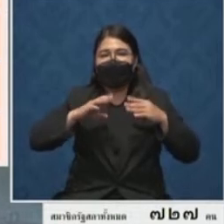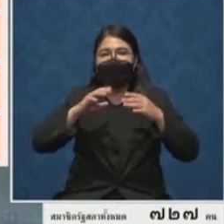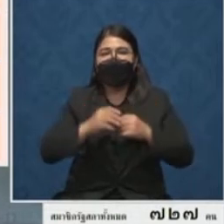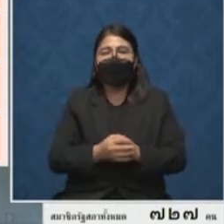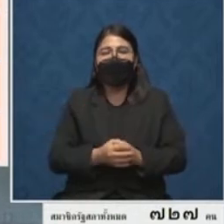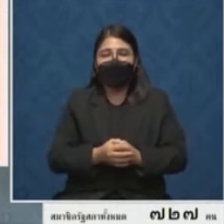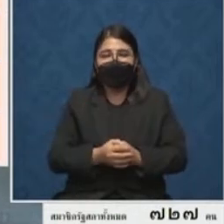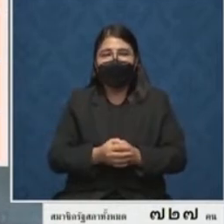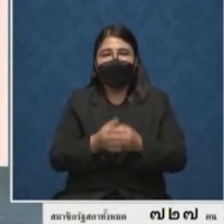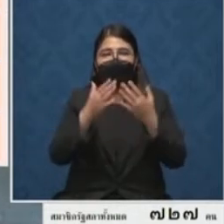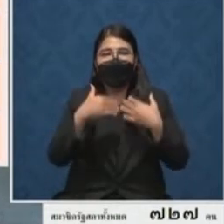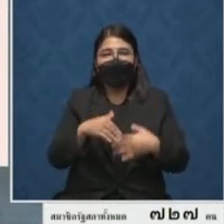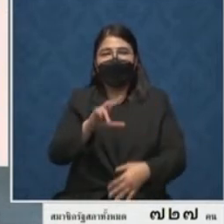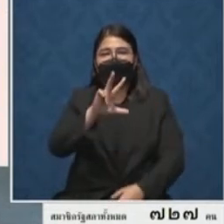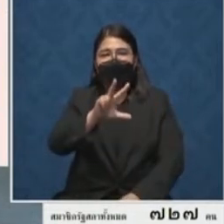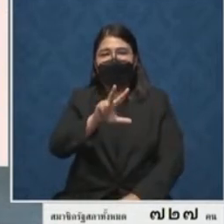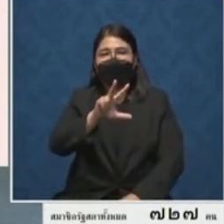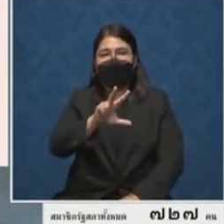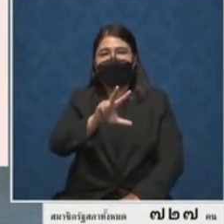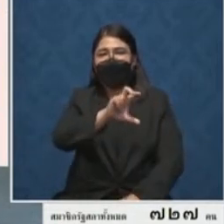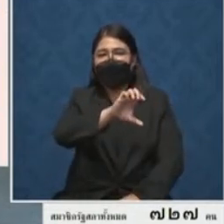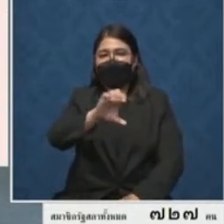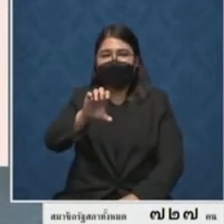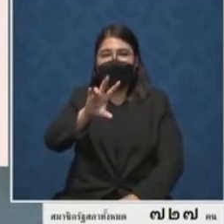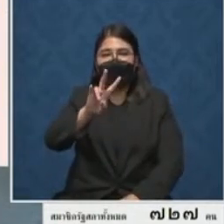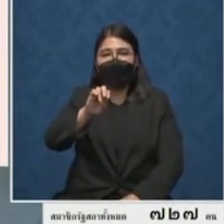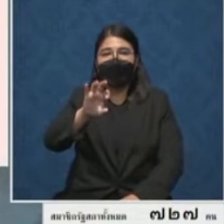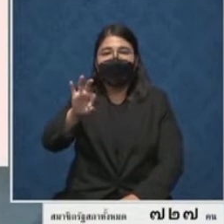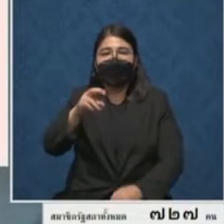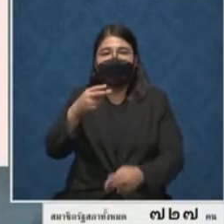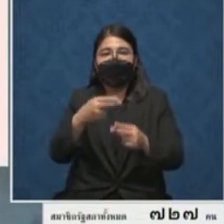379นายพลนัทศรีอินสุด